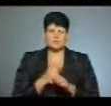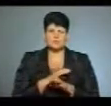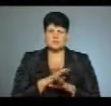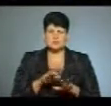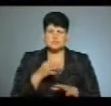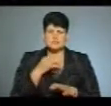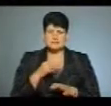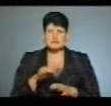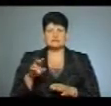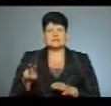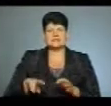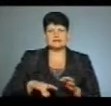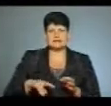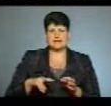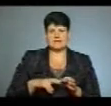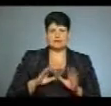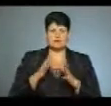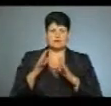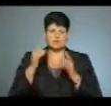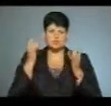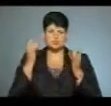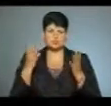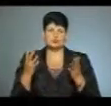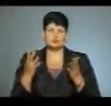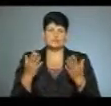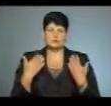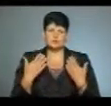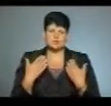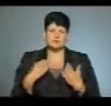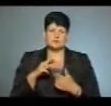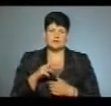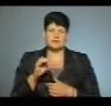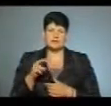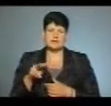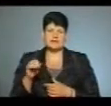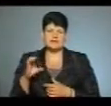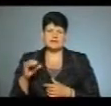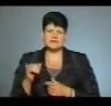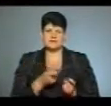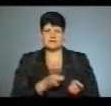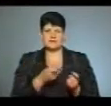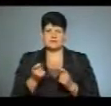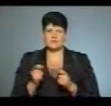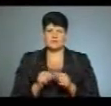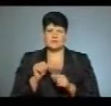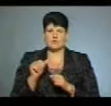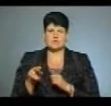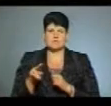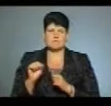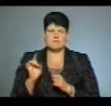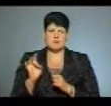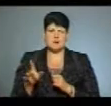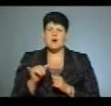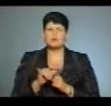підприємства об'єднання парків культури і відпочинку міста Тернополя Микола Лесів. За його словами, їх вивозитимуть за межі парку, куди саме –